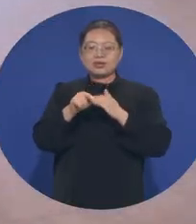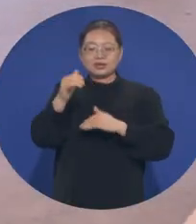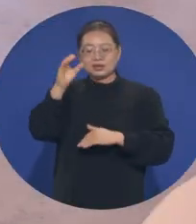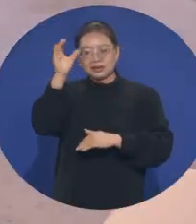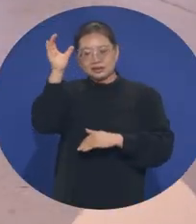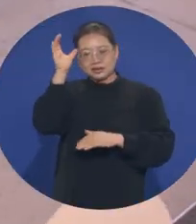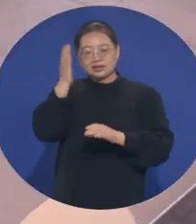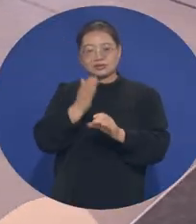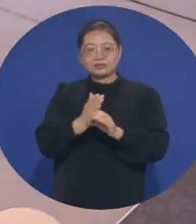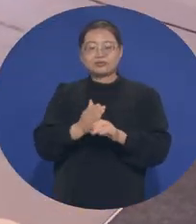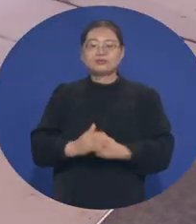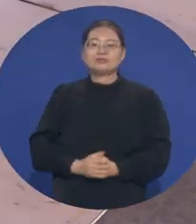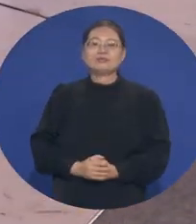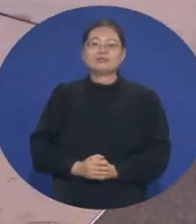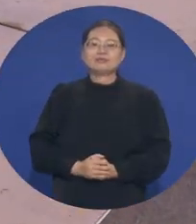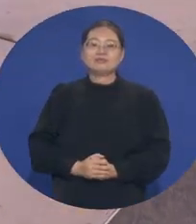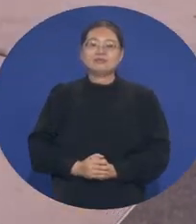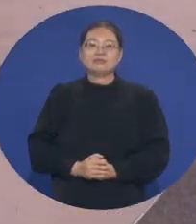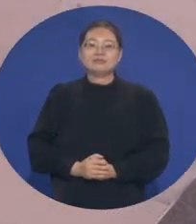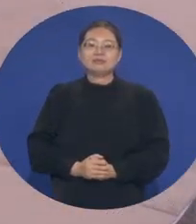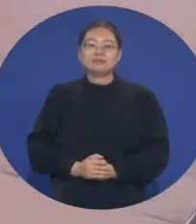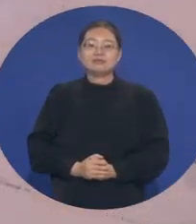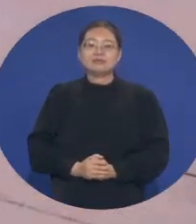주최측은 기대하고 있습니다